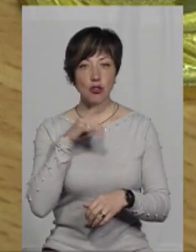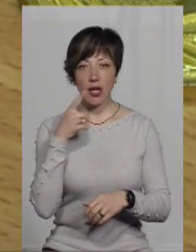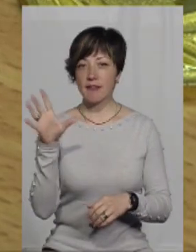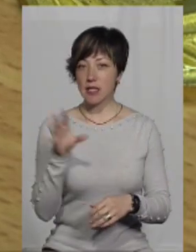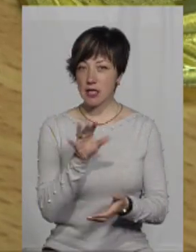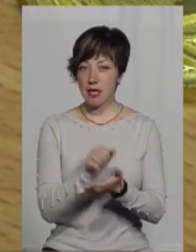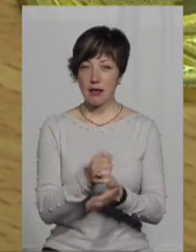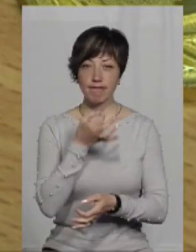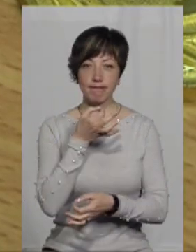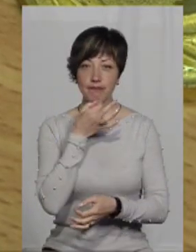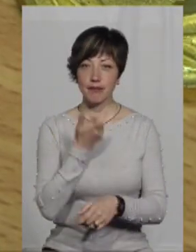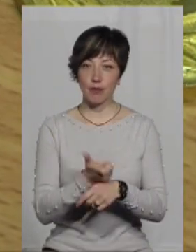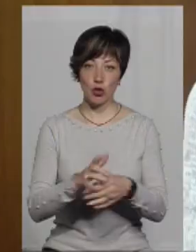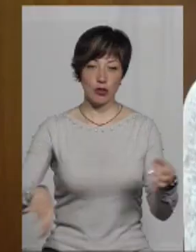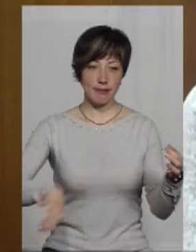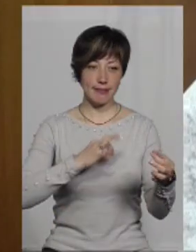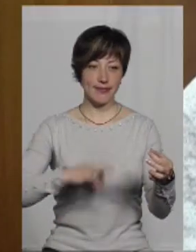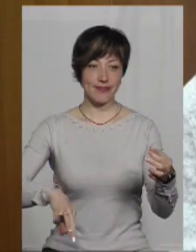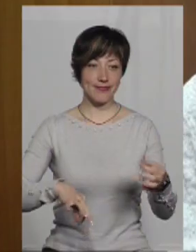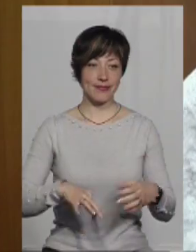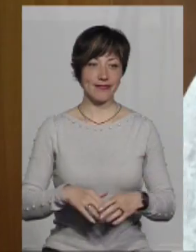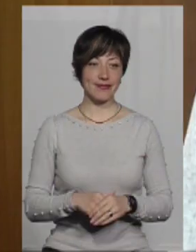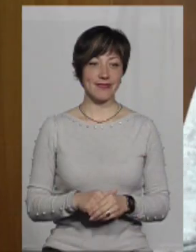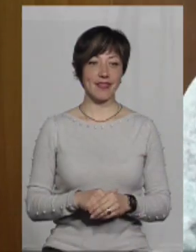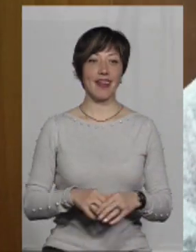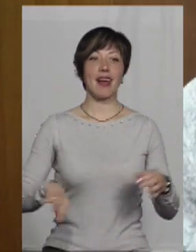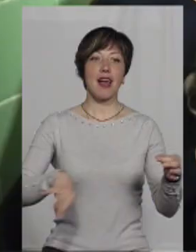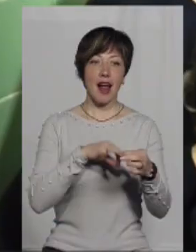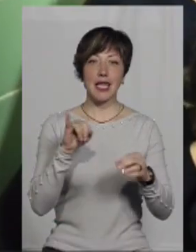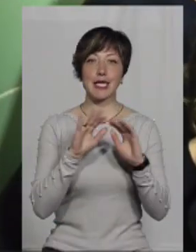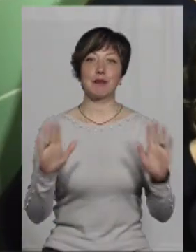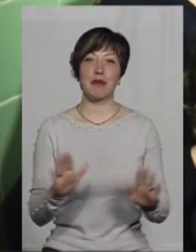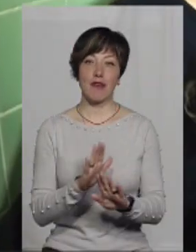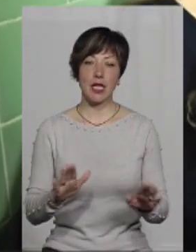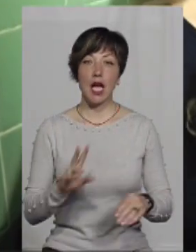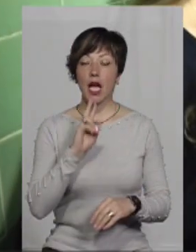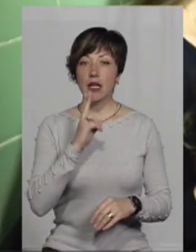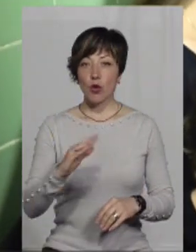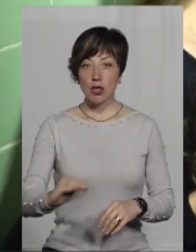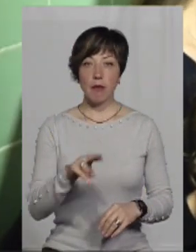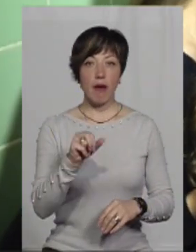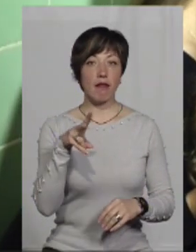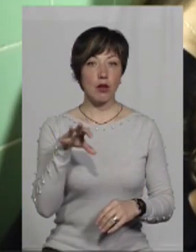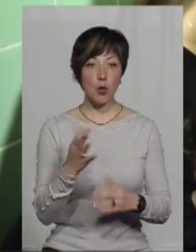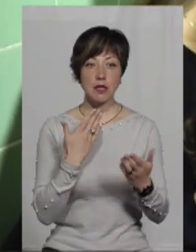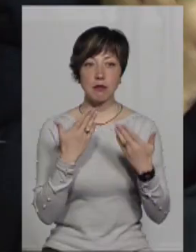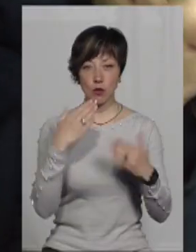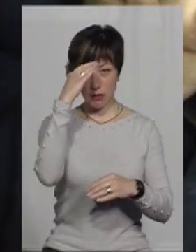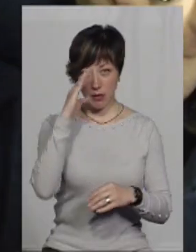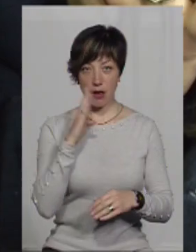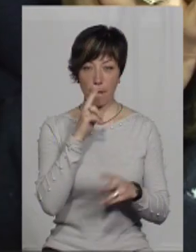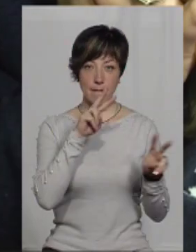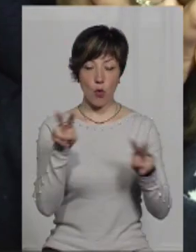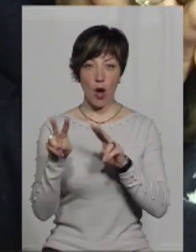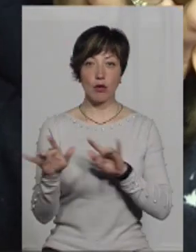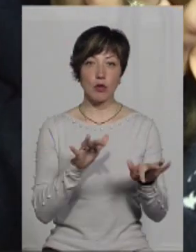каже, з усіх занять найбільше любить грати на скрипці. Грати і співати. Дворічний Павлик Коломієць, який спілкується з батьками поглядом